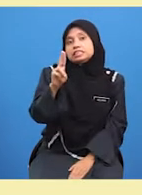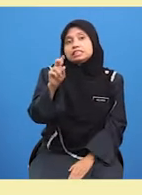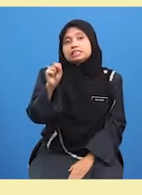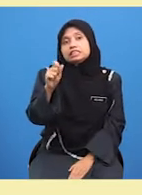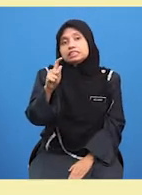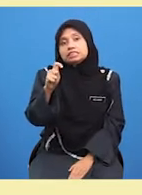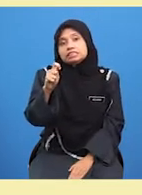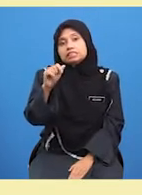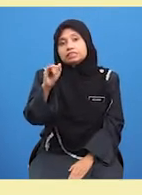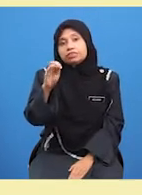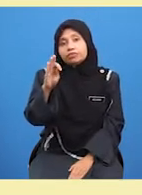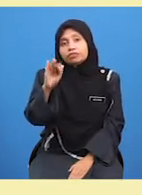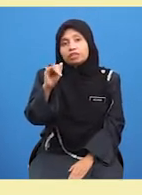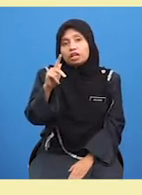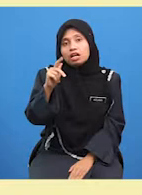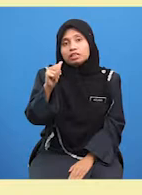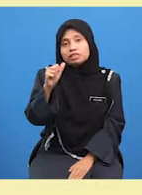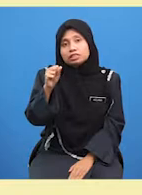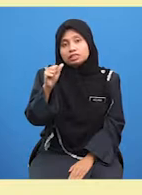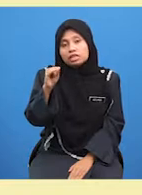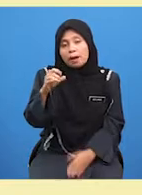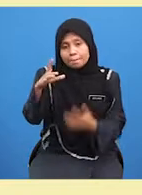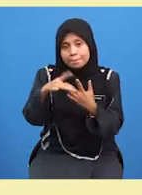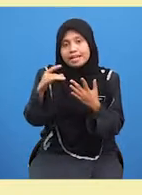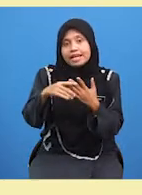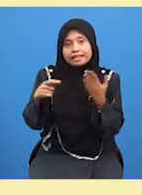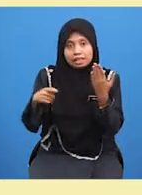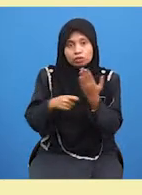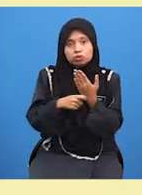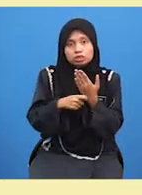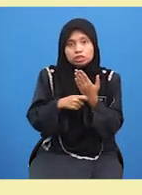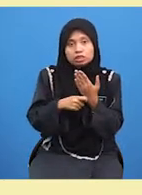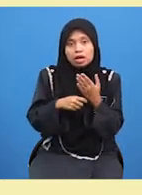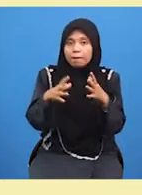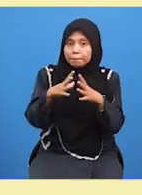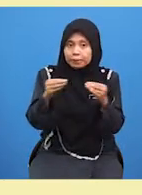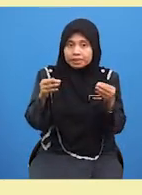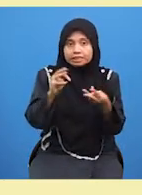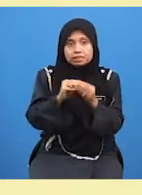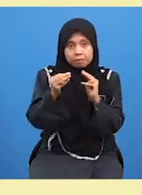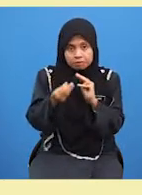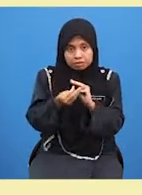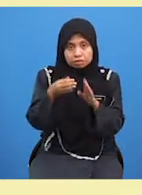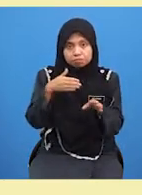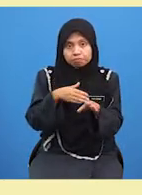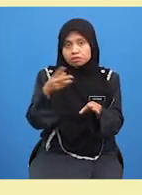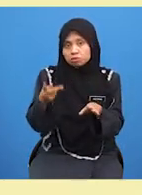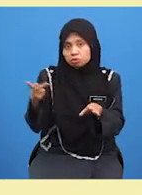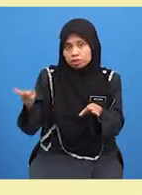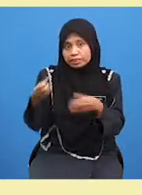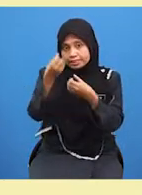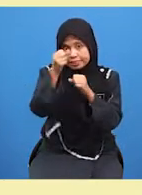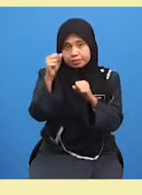bagi pemilihan asas teknologi mestilah memfokuskan berkaitan penyelesaian masalah pada produk sedia